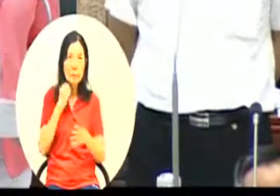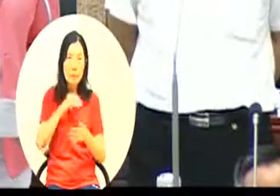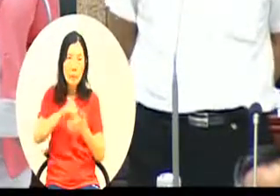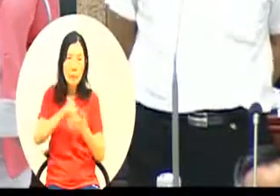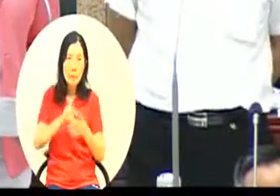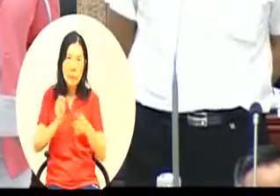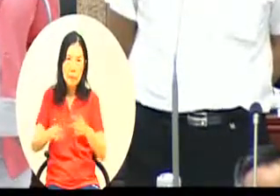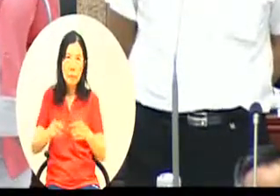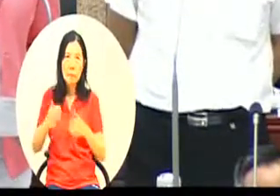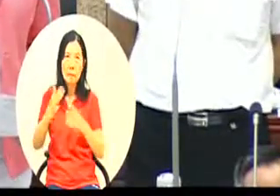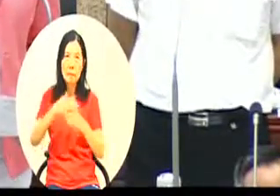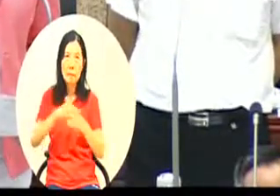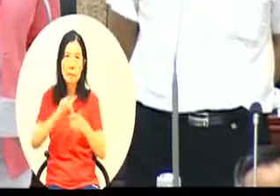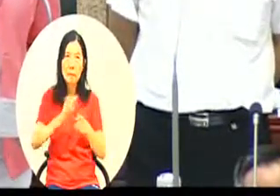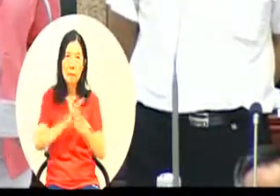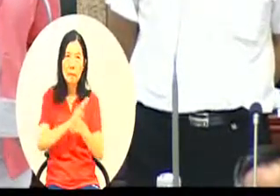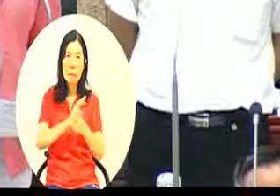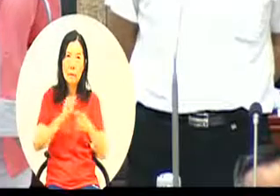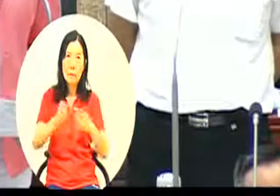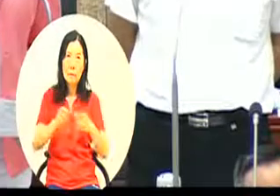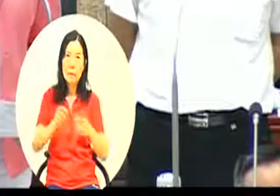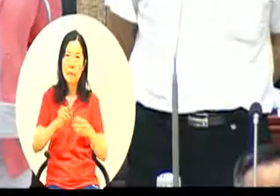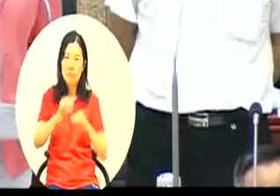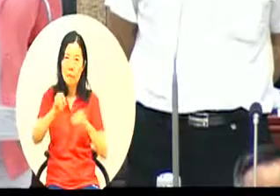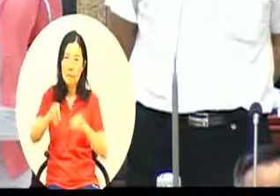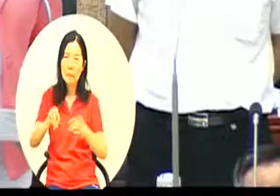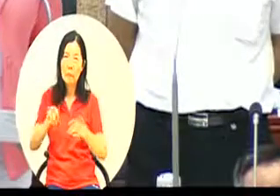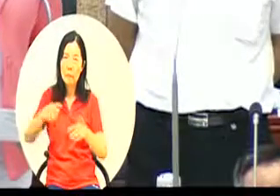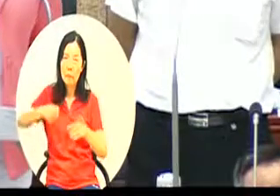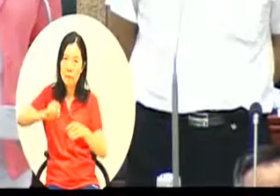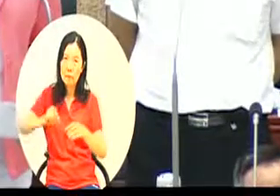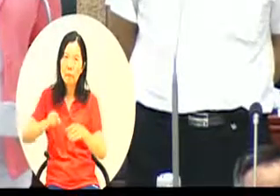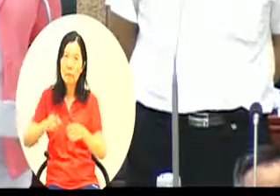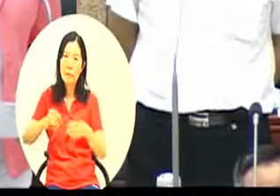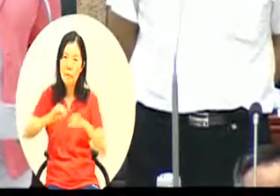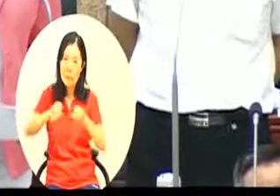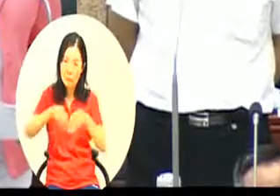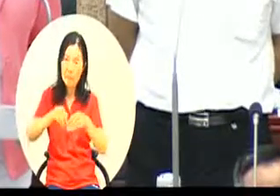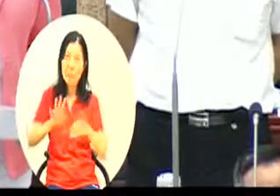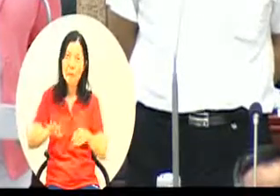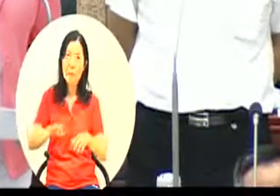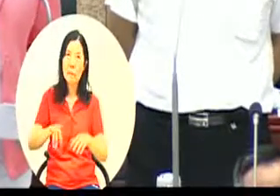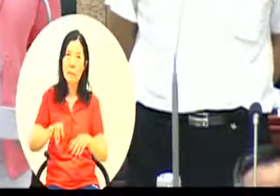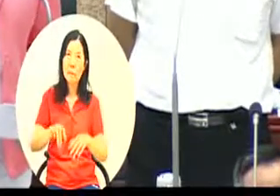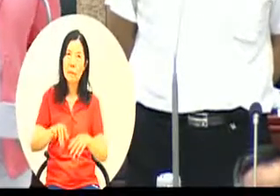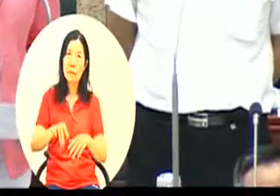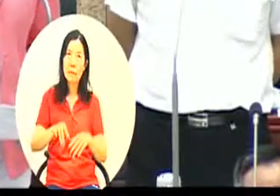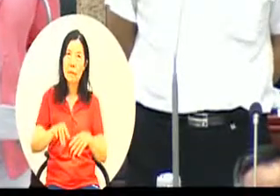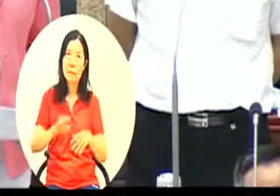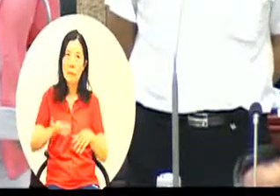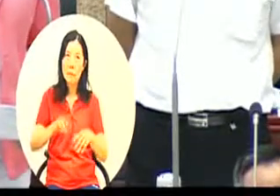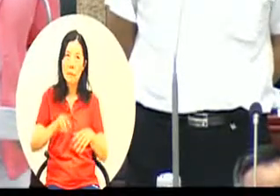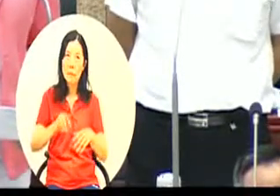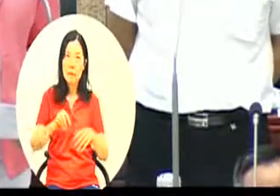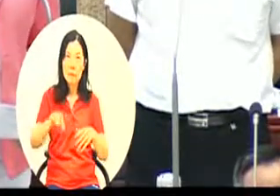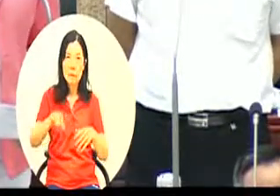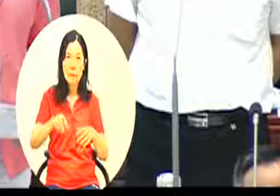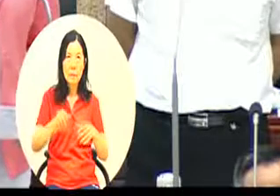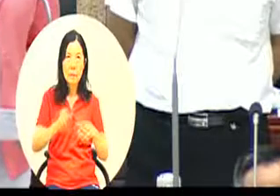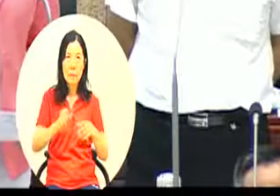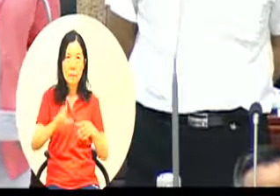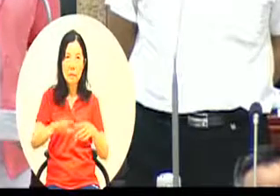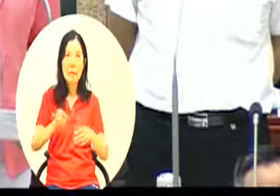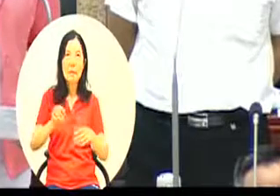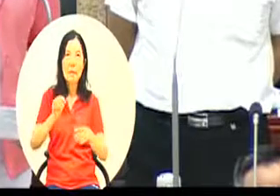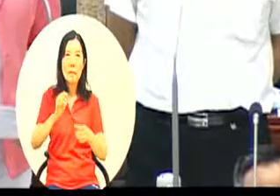有赞助我们林园分局摩托车，还有我们的在地的一个企业有赞助我们林园分局摩